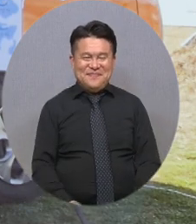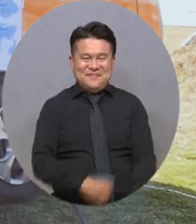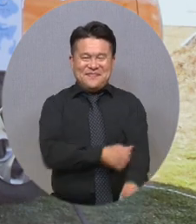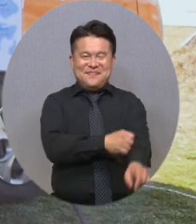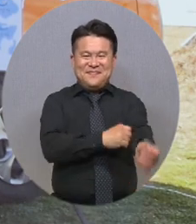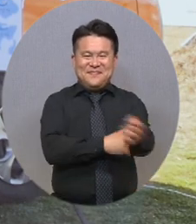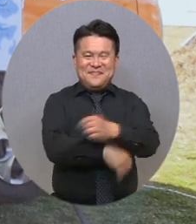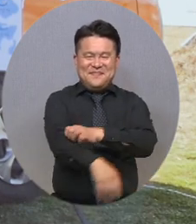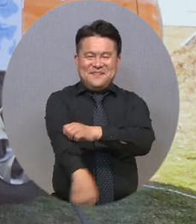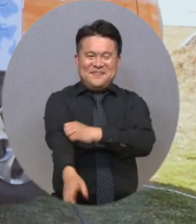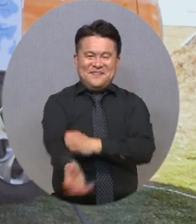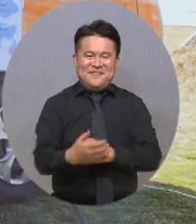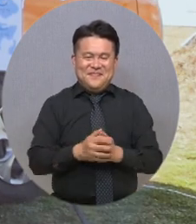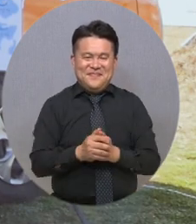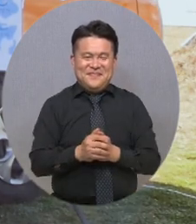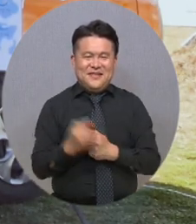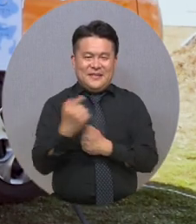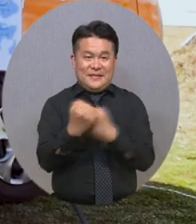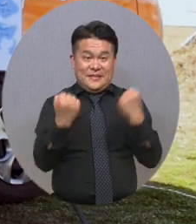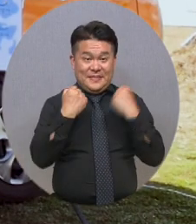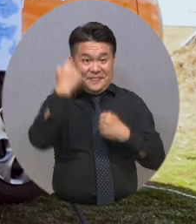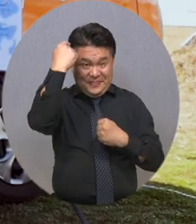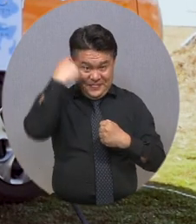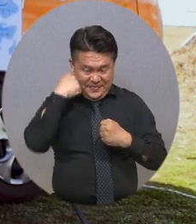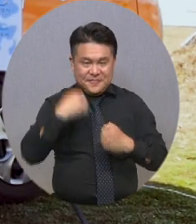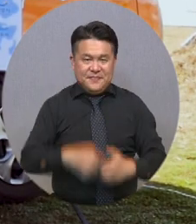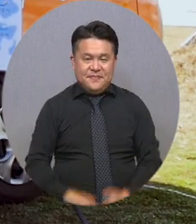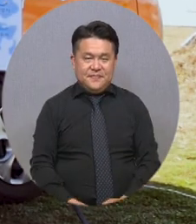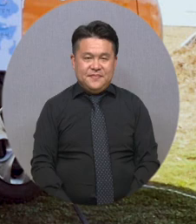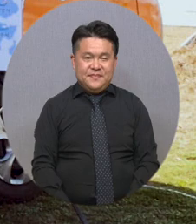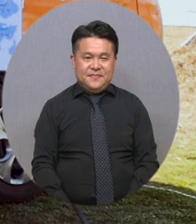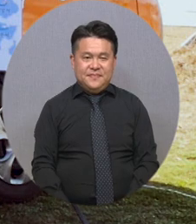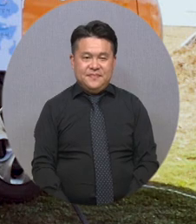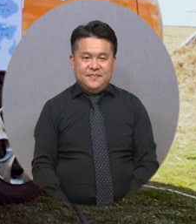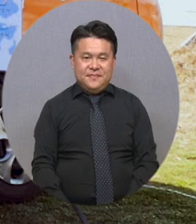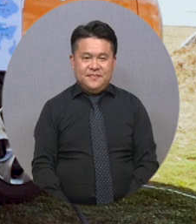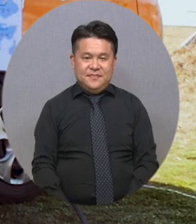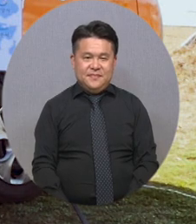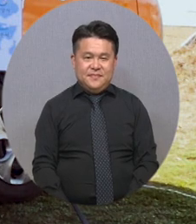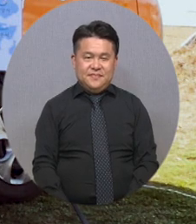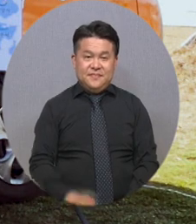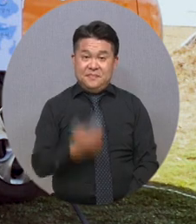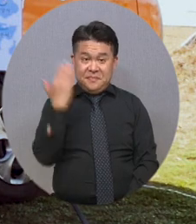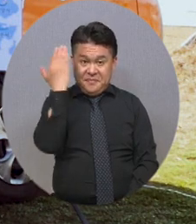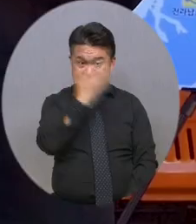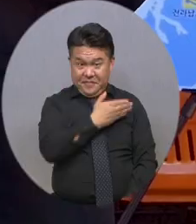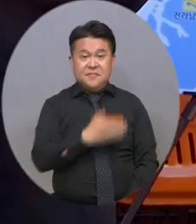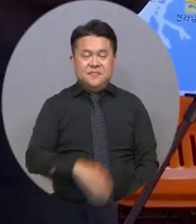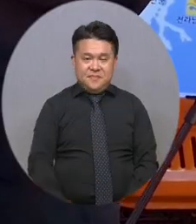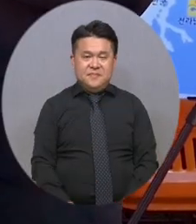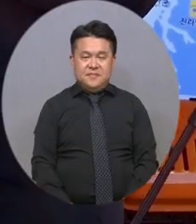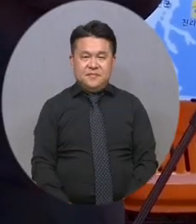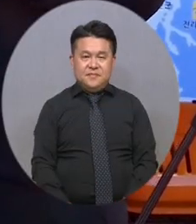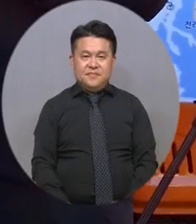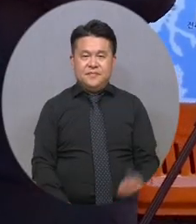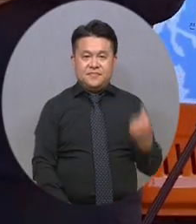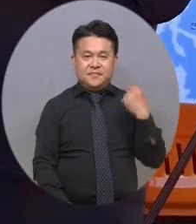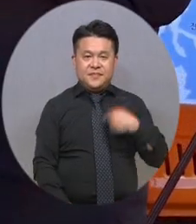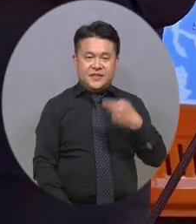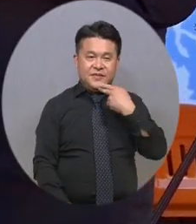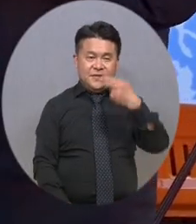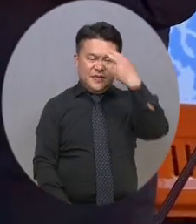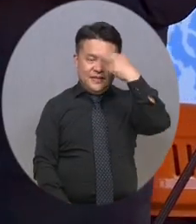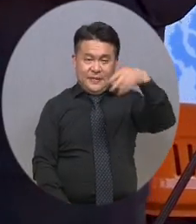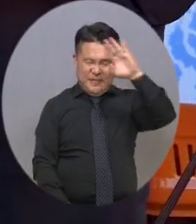다르는 게. 아, 건강해진 느낌이네. 진짜. 드시기 깔끔해요. 어제 내가 가음을